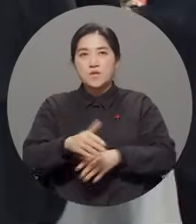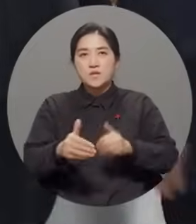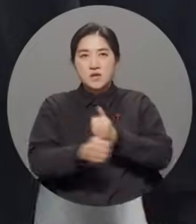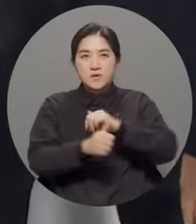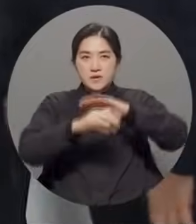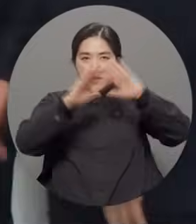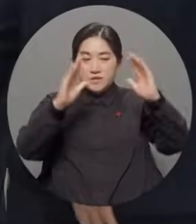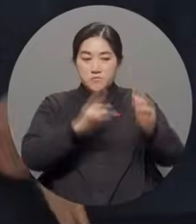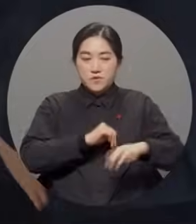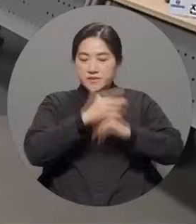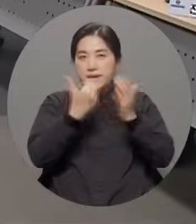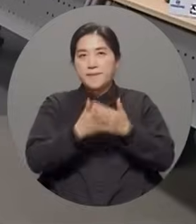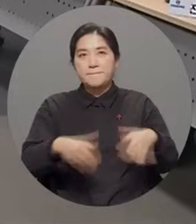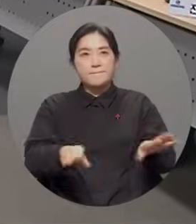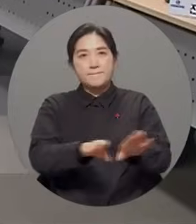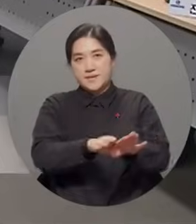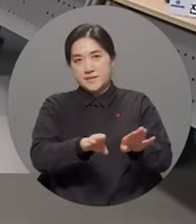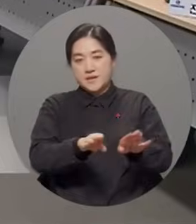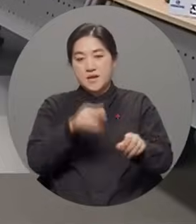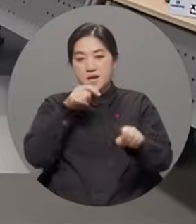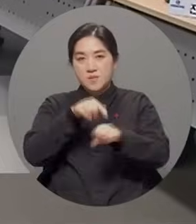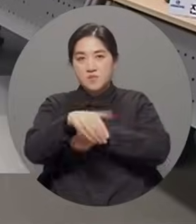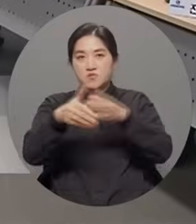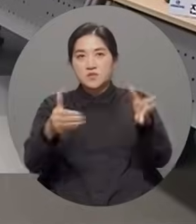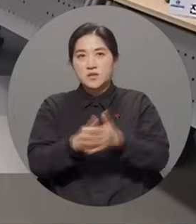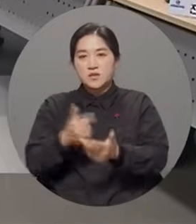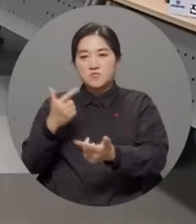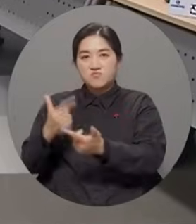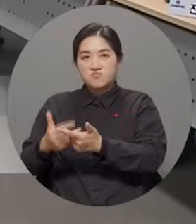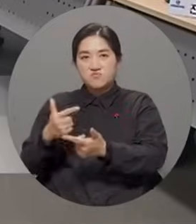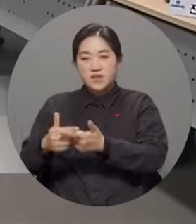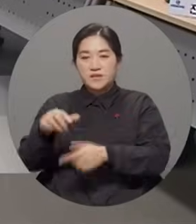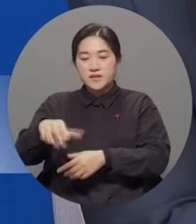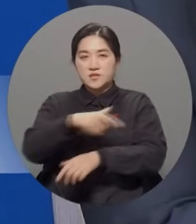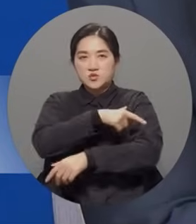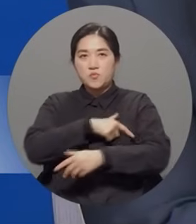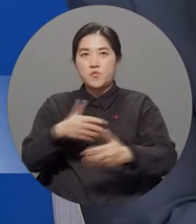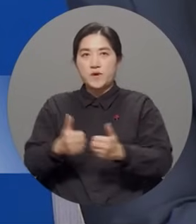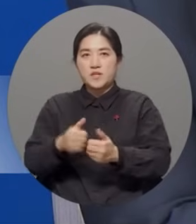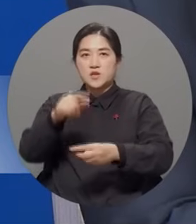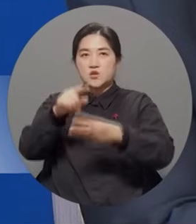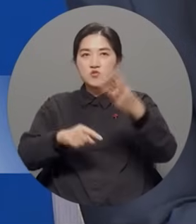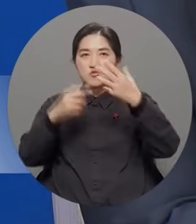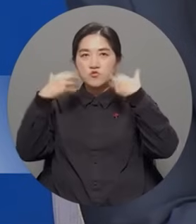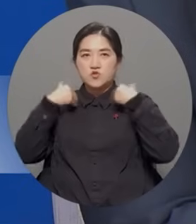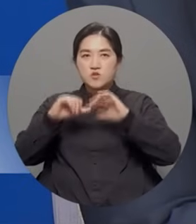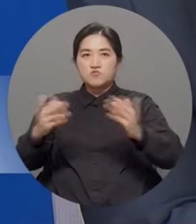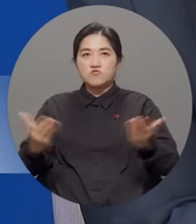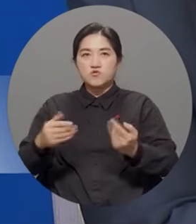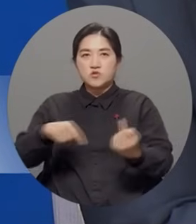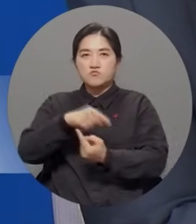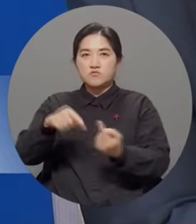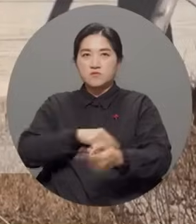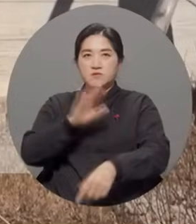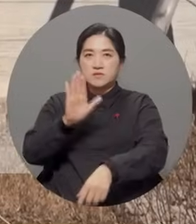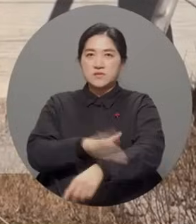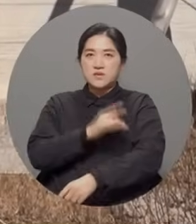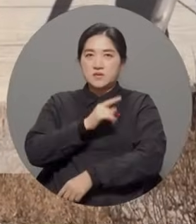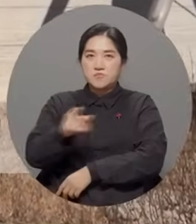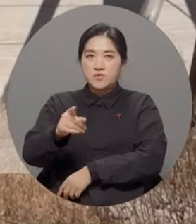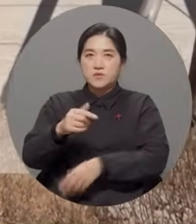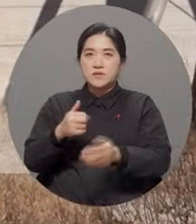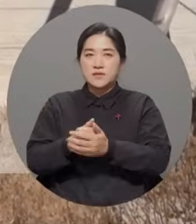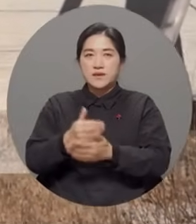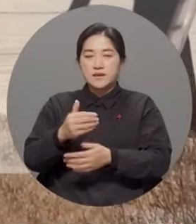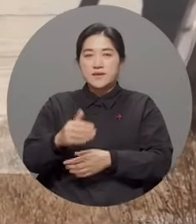모두가 불참했습니다. 민주당은 부산에서 지도부 회의를 열어 윤석열 정부의 국정 운영을 비판했고,